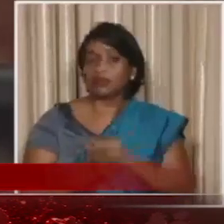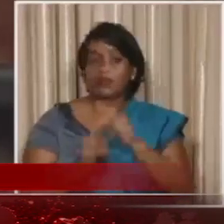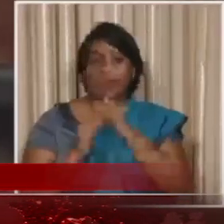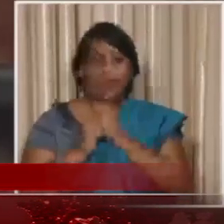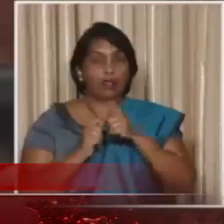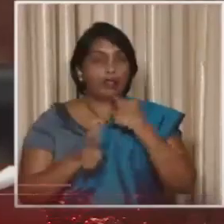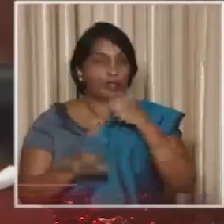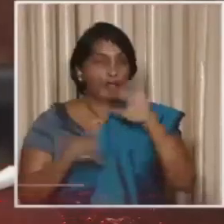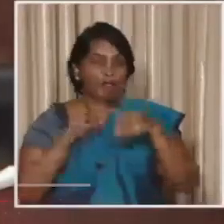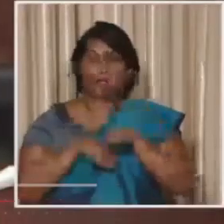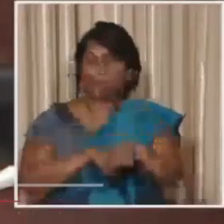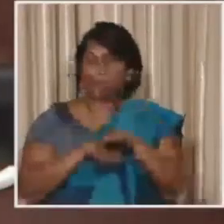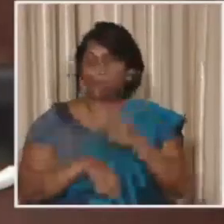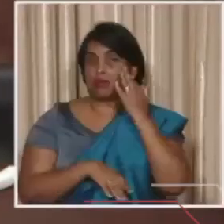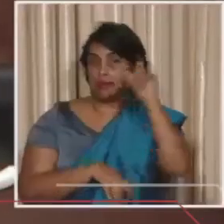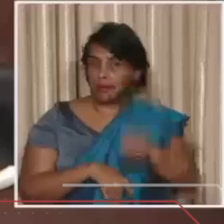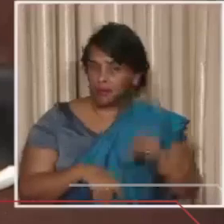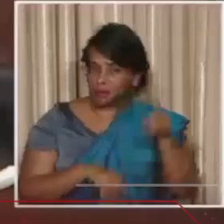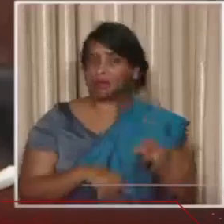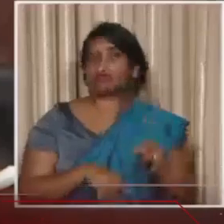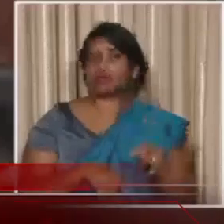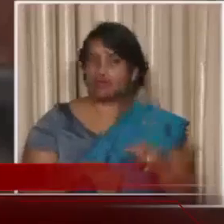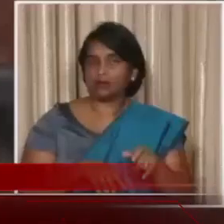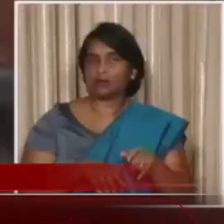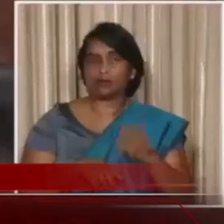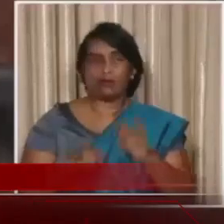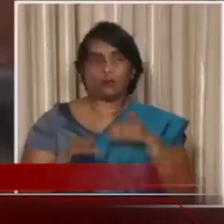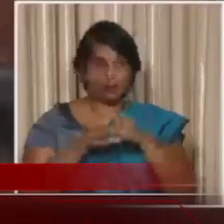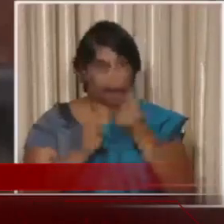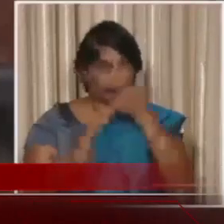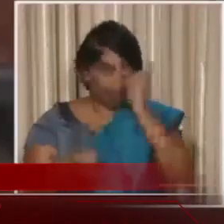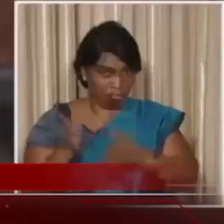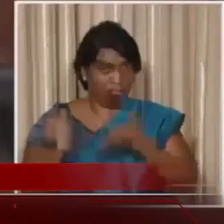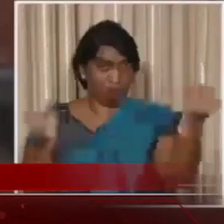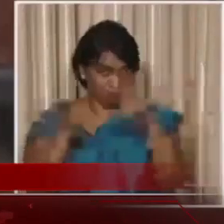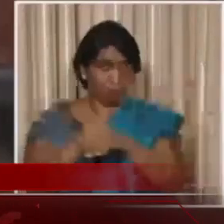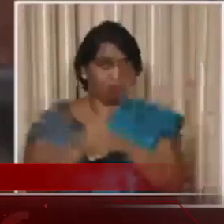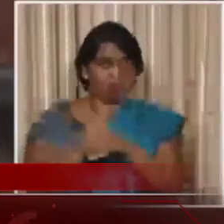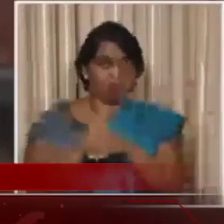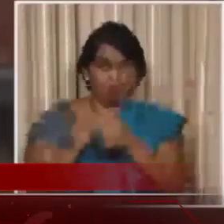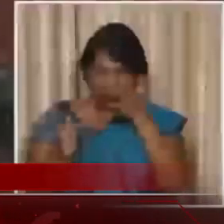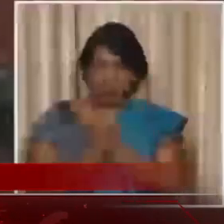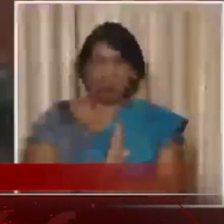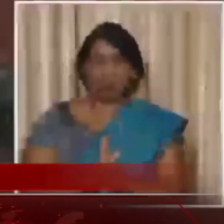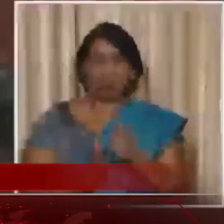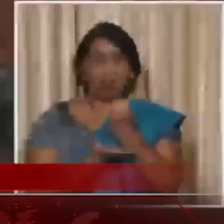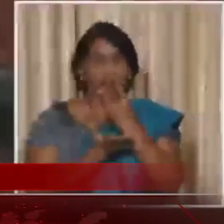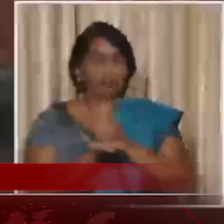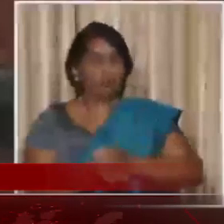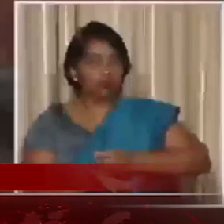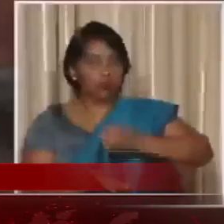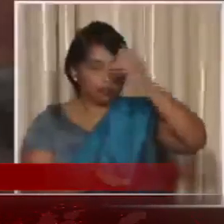kena, garment factory beredar nih kan tau, howluna itu mie arti ke tiendu tiernya mulut, mie rata nilung kuluna hadan na,